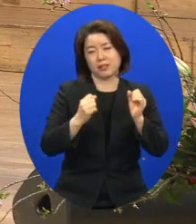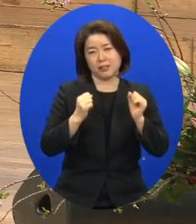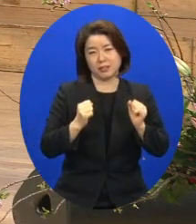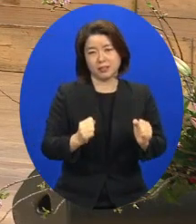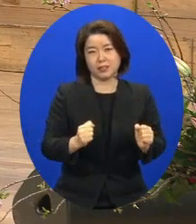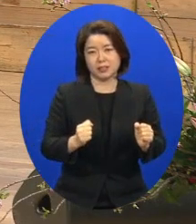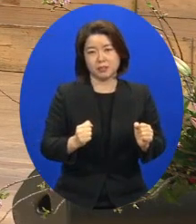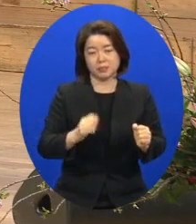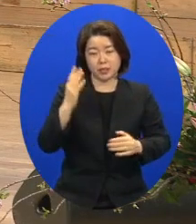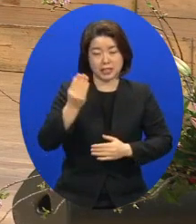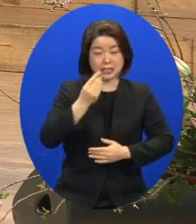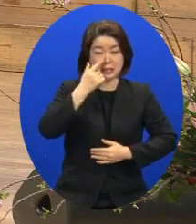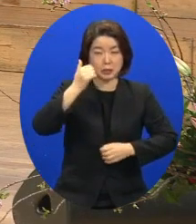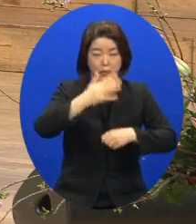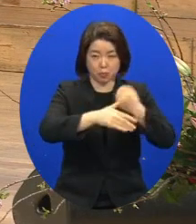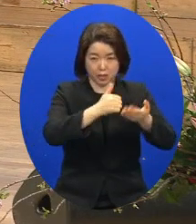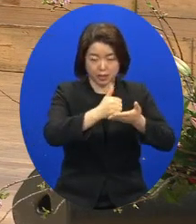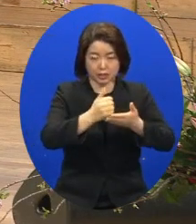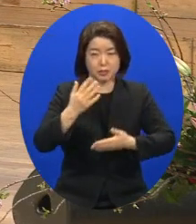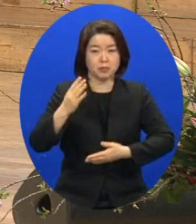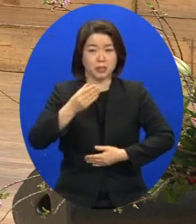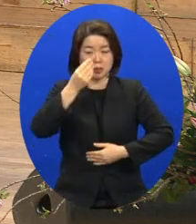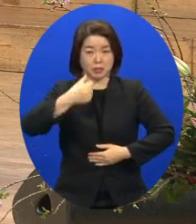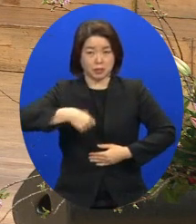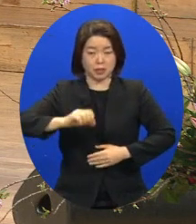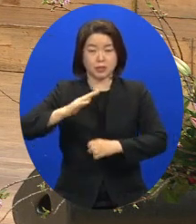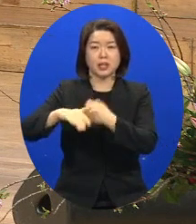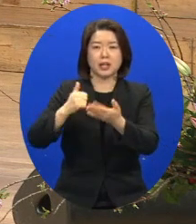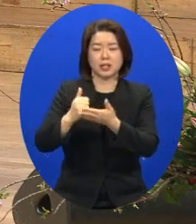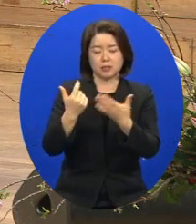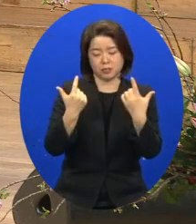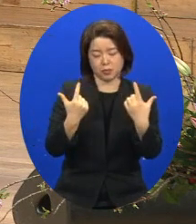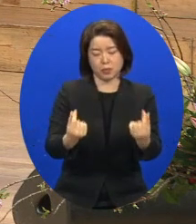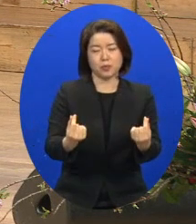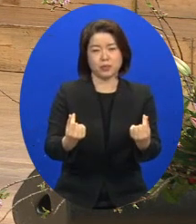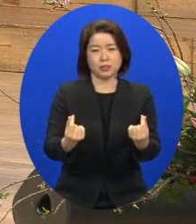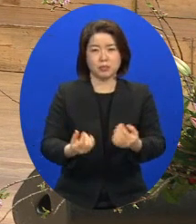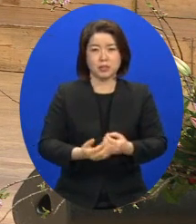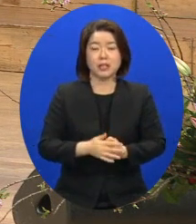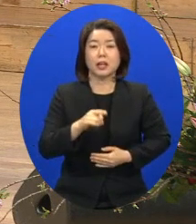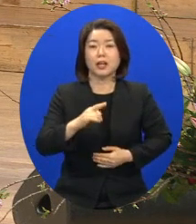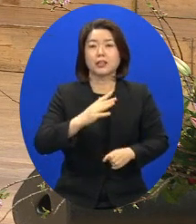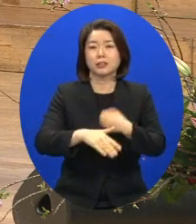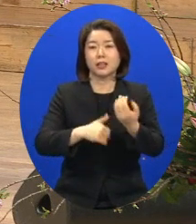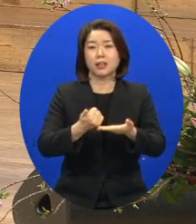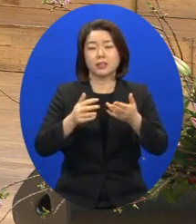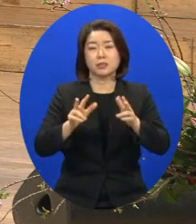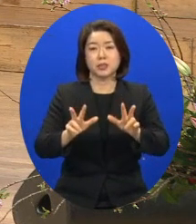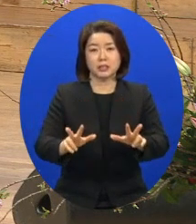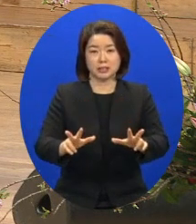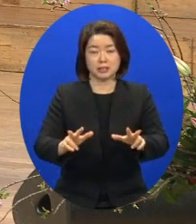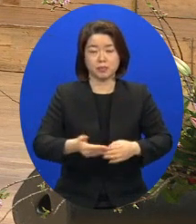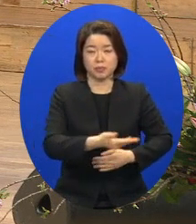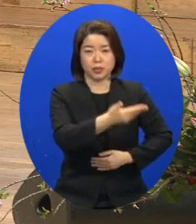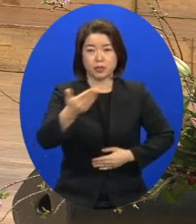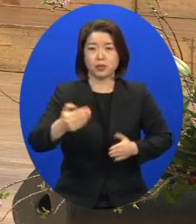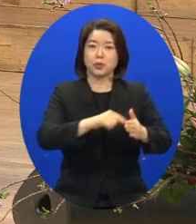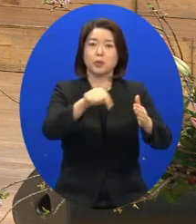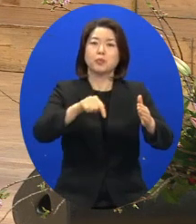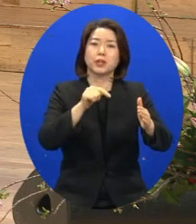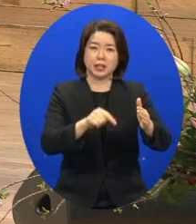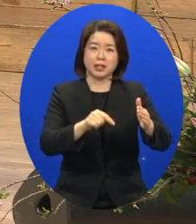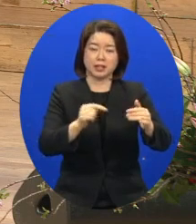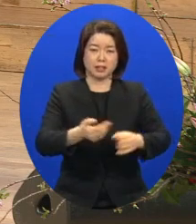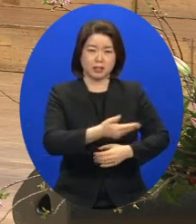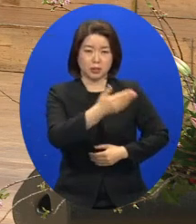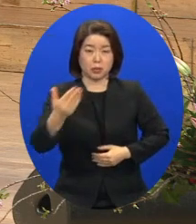성부 하나님과 성자 하나님 동일하신 분입니다 그 하나님께서 지금 여러분 안에 여러분을